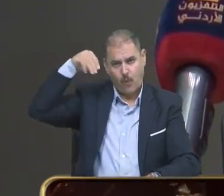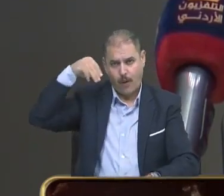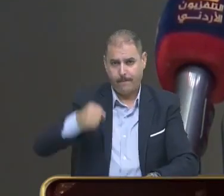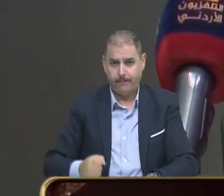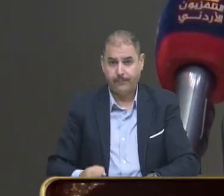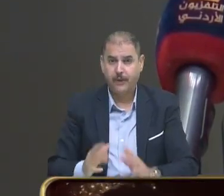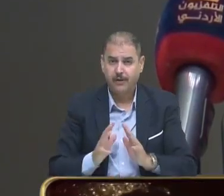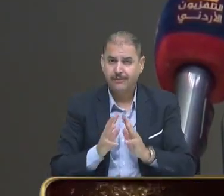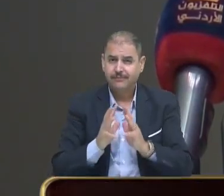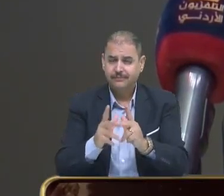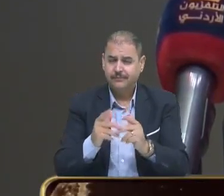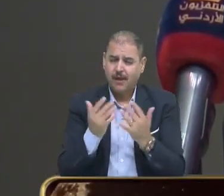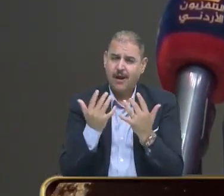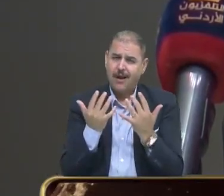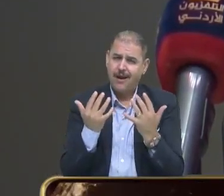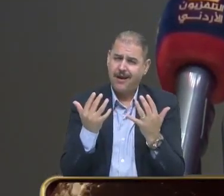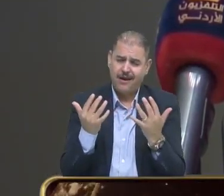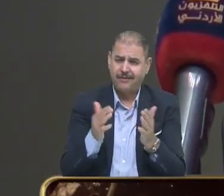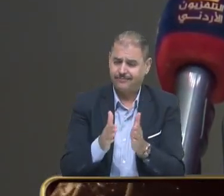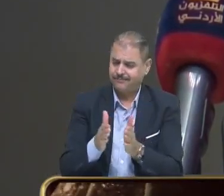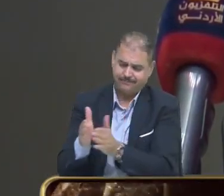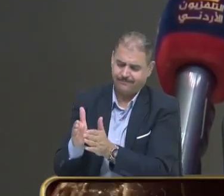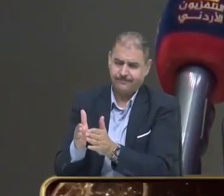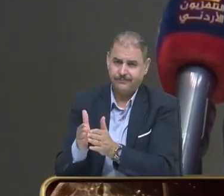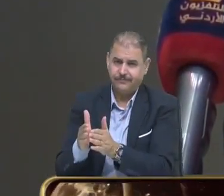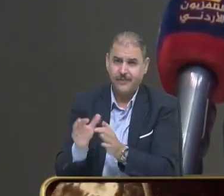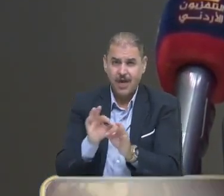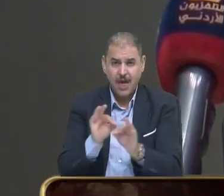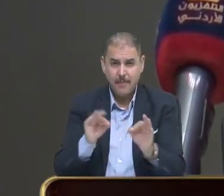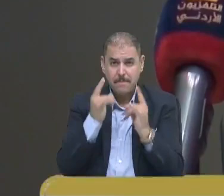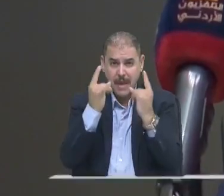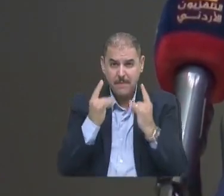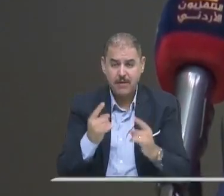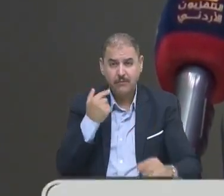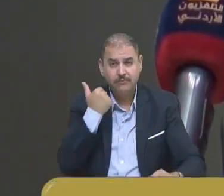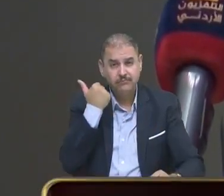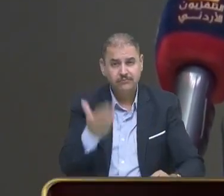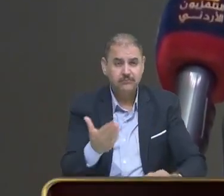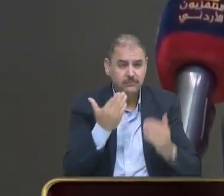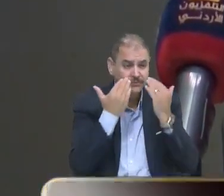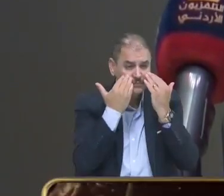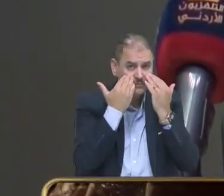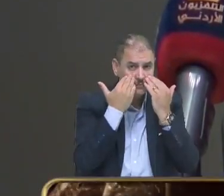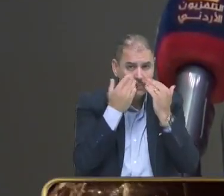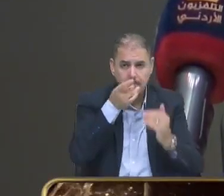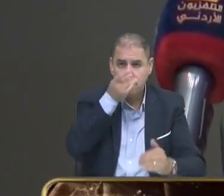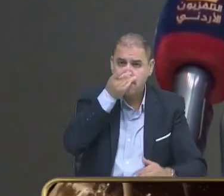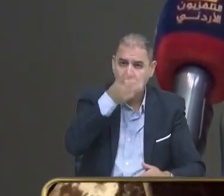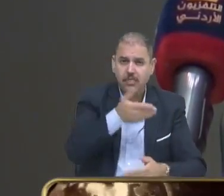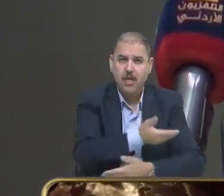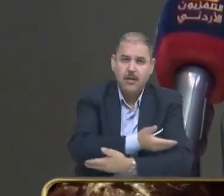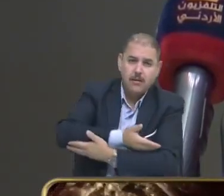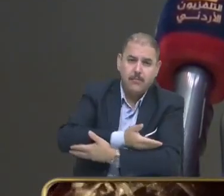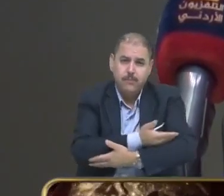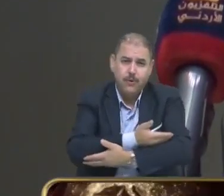مهما تحدثنا عن أبطال غزة لا نوفيهم حقهم، ولكن اللي بيخلي الواحد